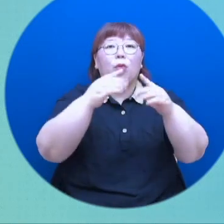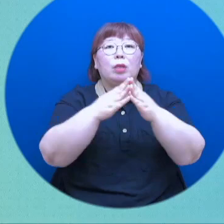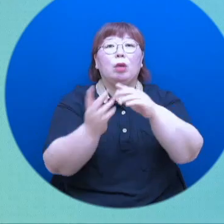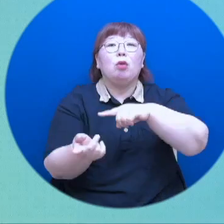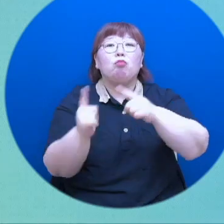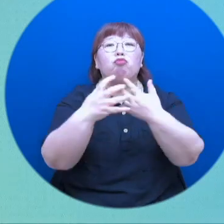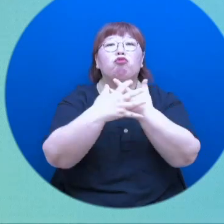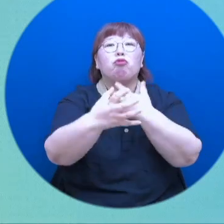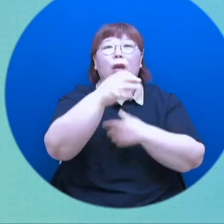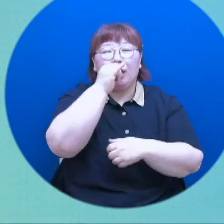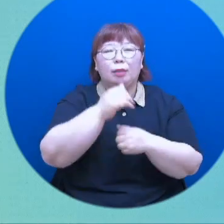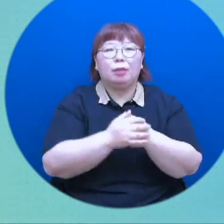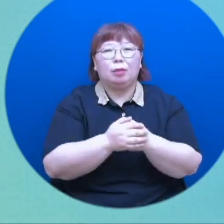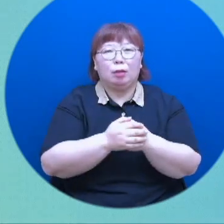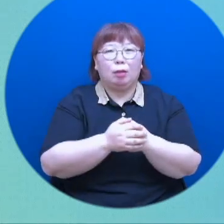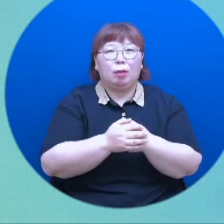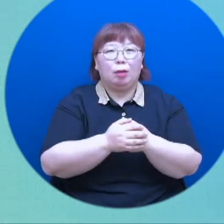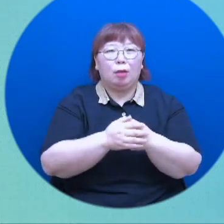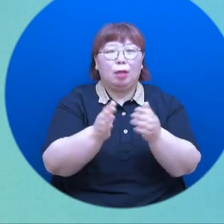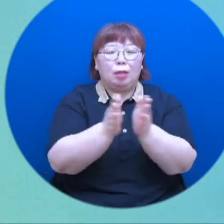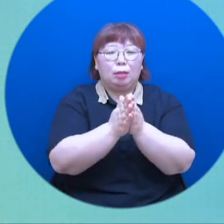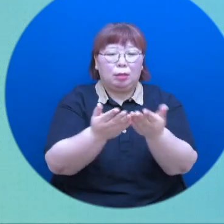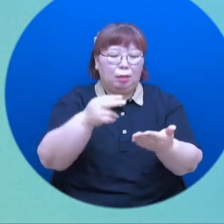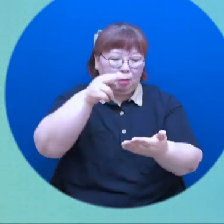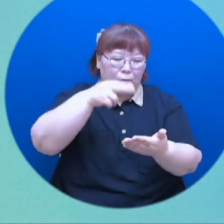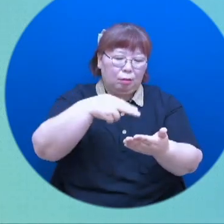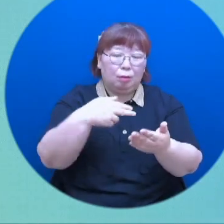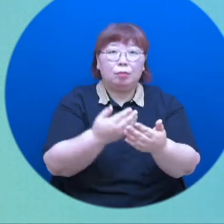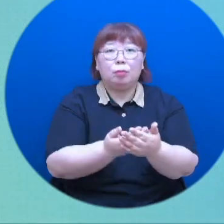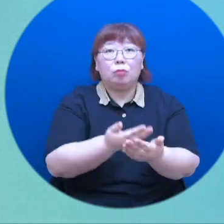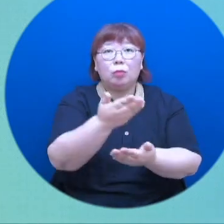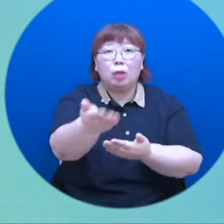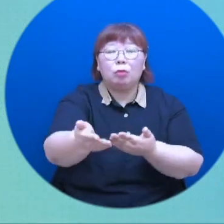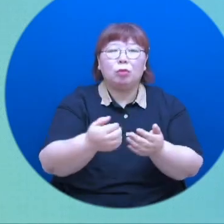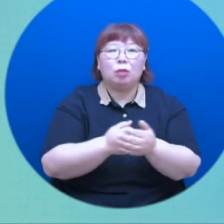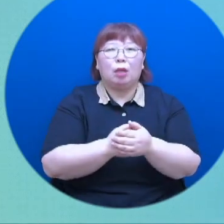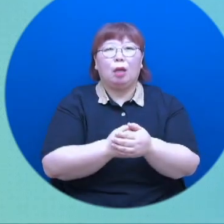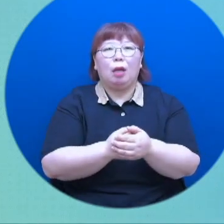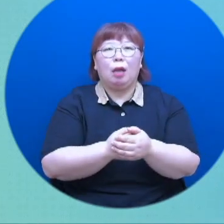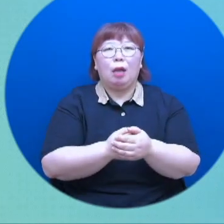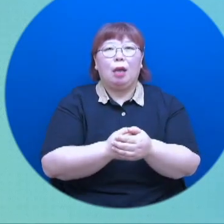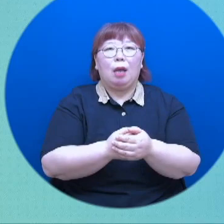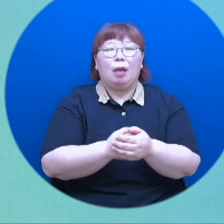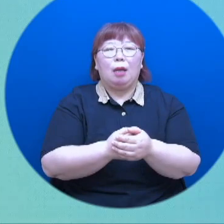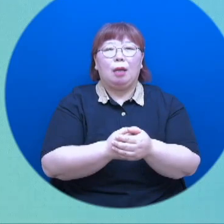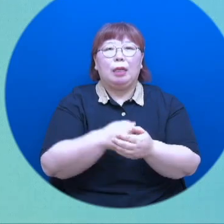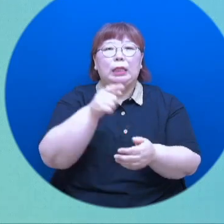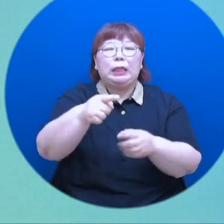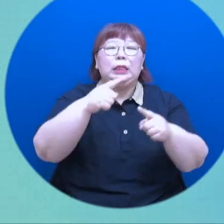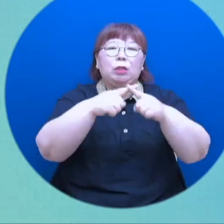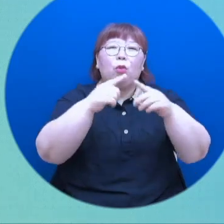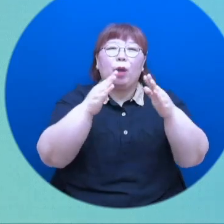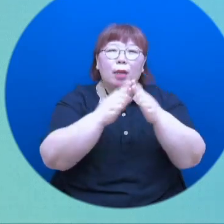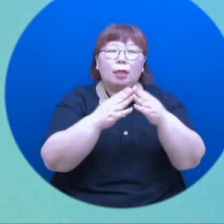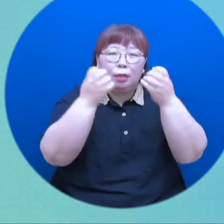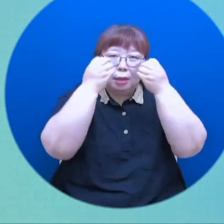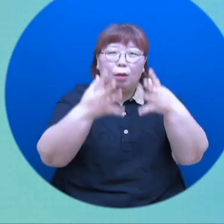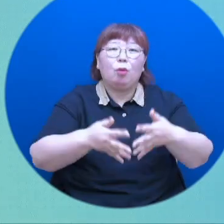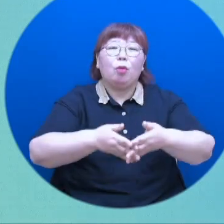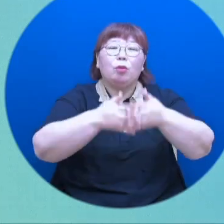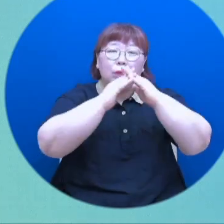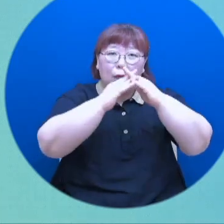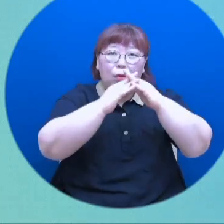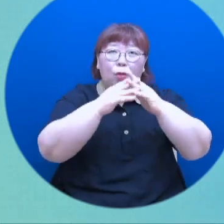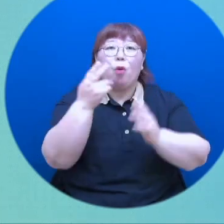그래서 부흥회 순서지를 사람들에게 나누어 주는데 강사가 누구냐? 그 교회를 개척하고 미국에 이민